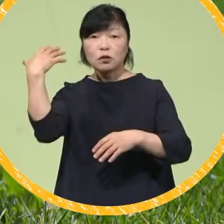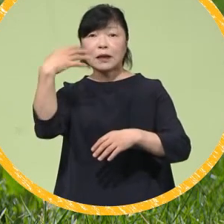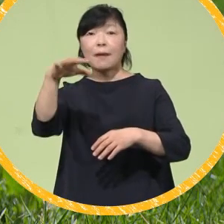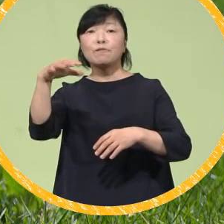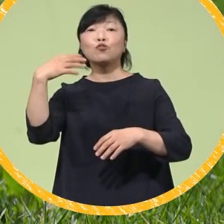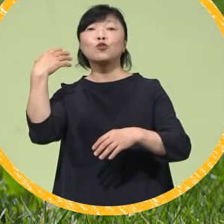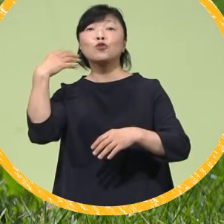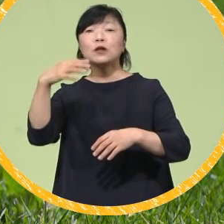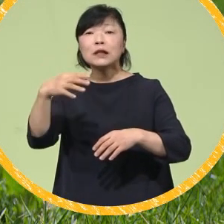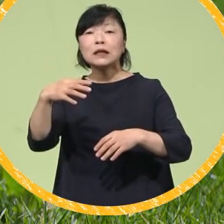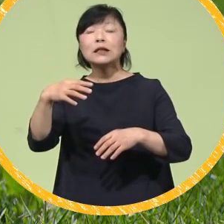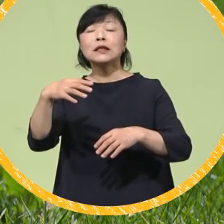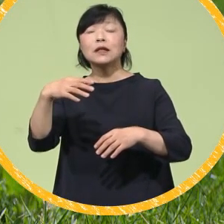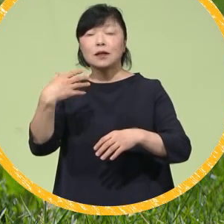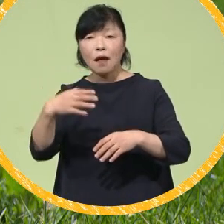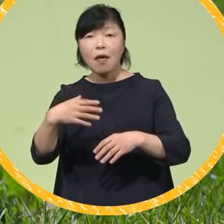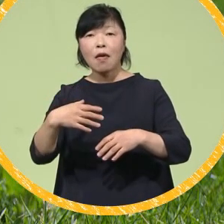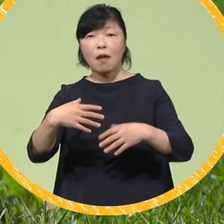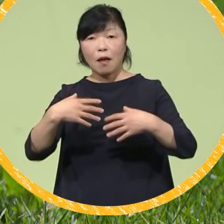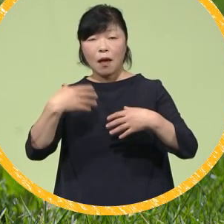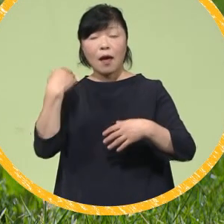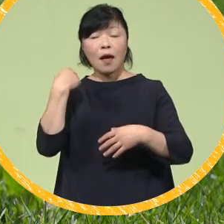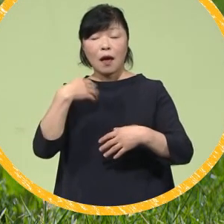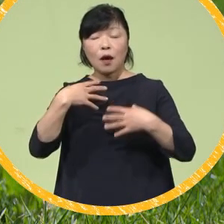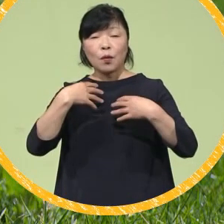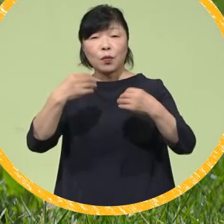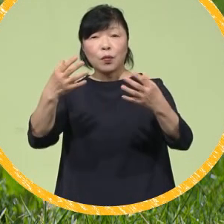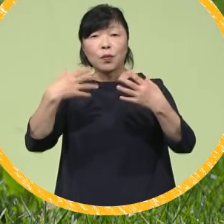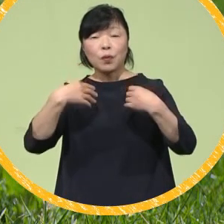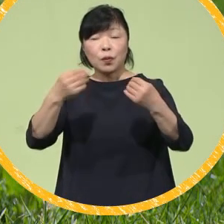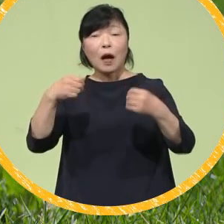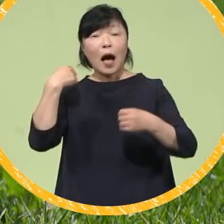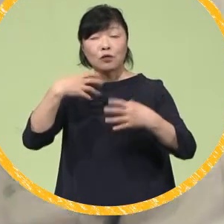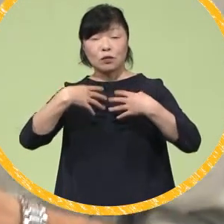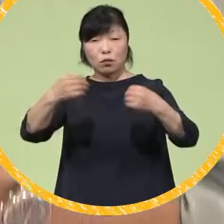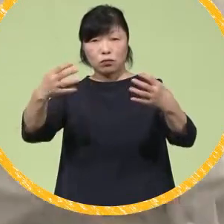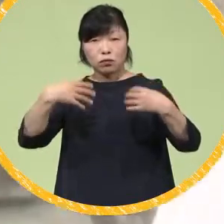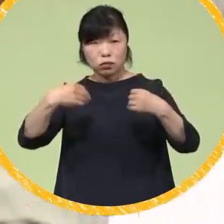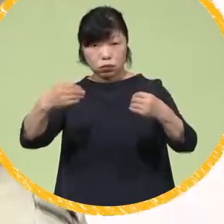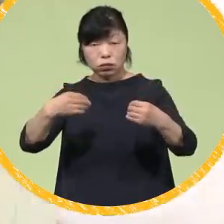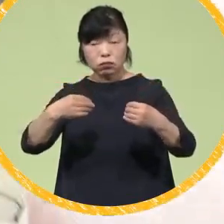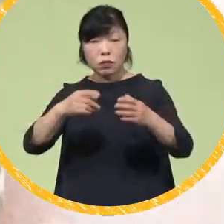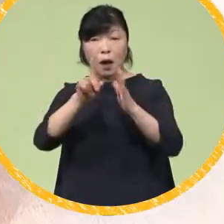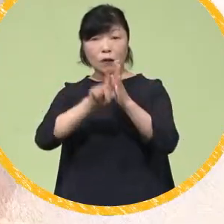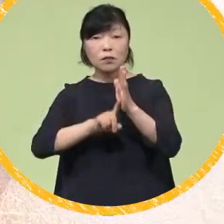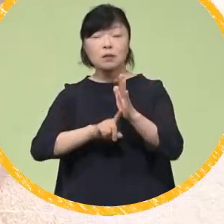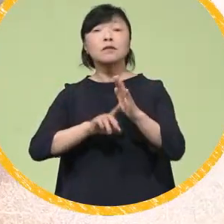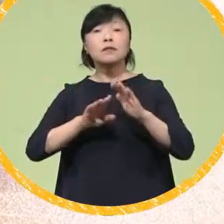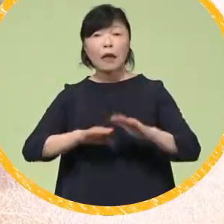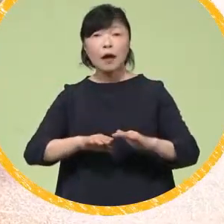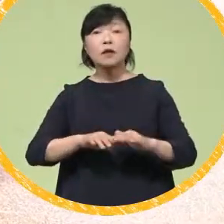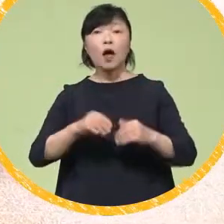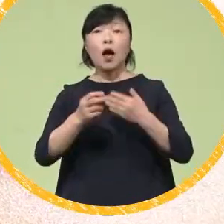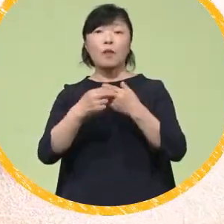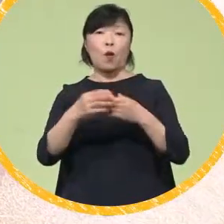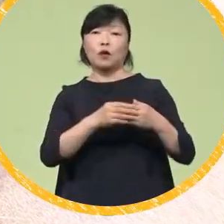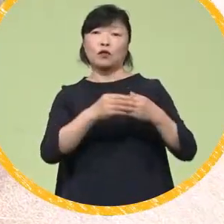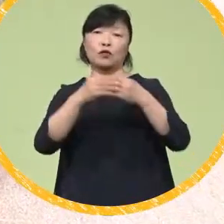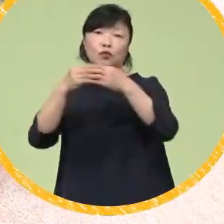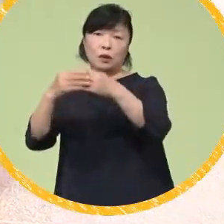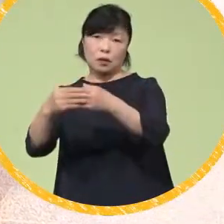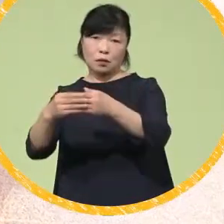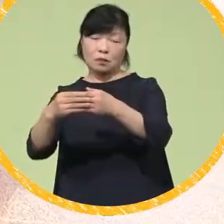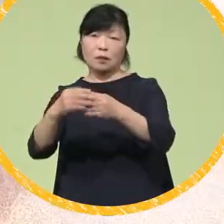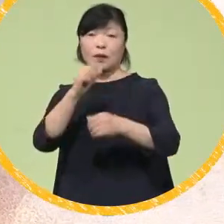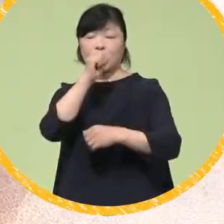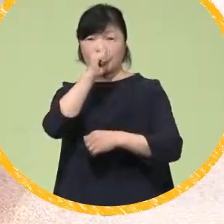で、風を送ってあげると体が冷えるということですね。 はいはいはい、 あとはかかりつけの病院さんに早めに受診してもらうというところ